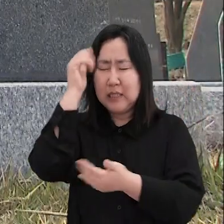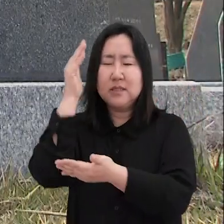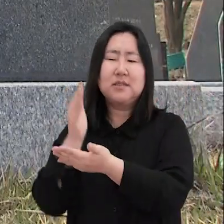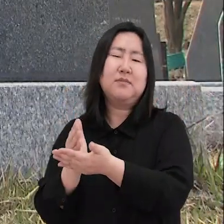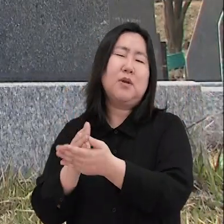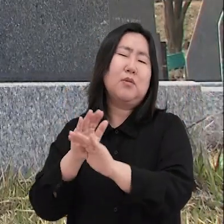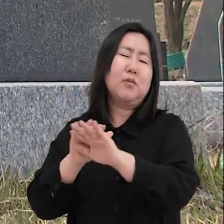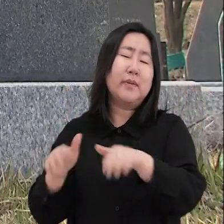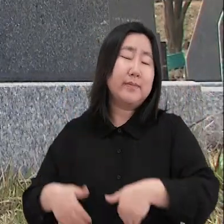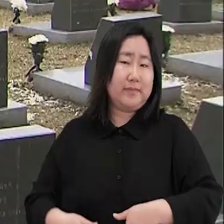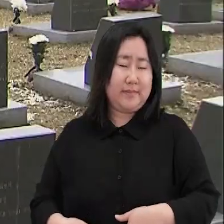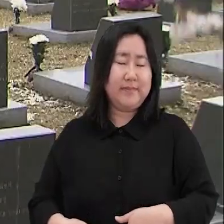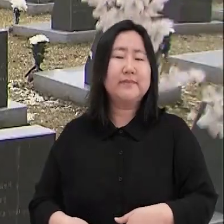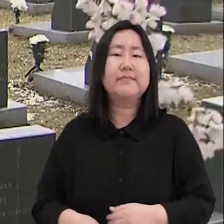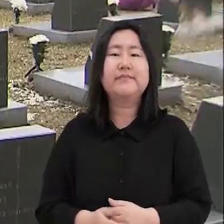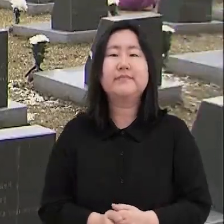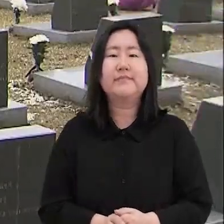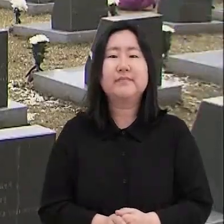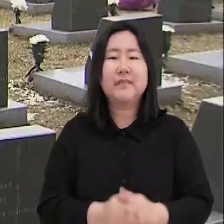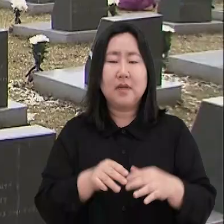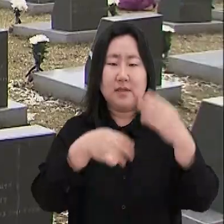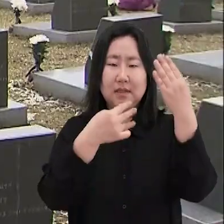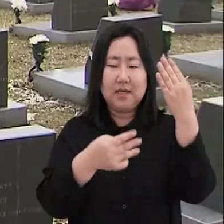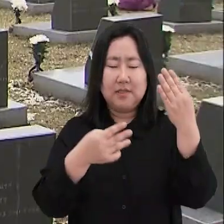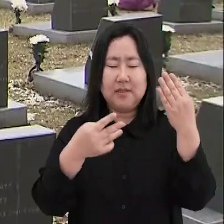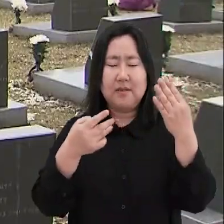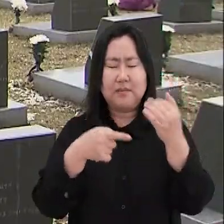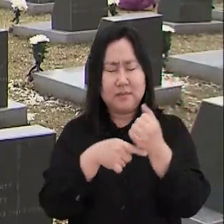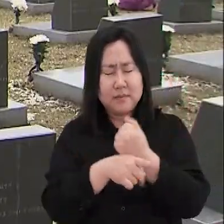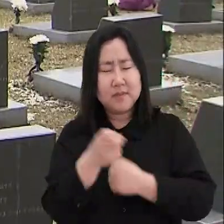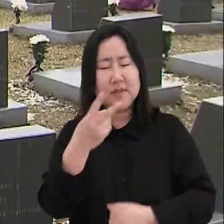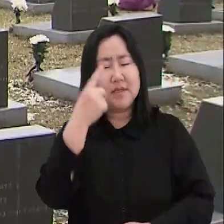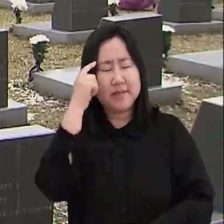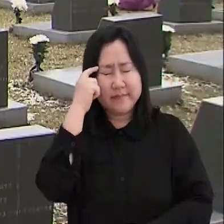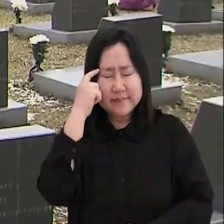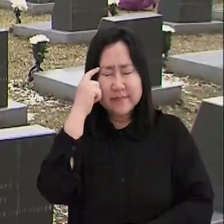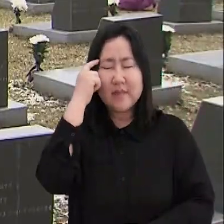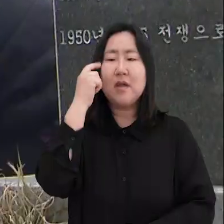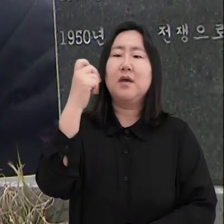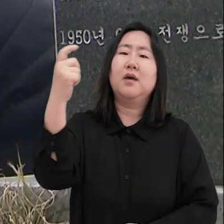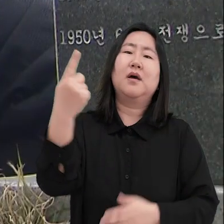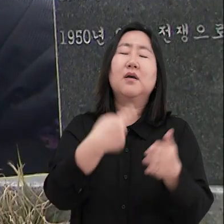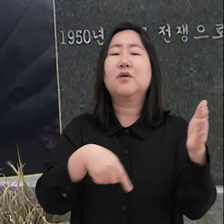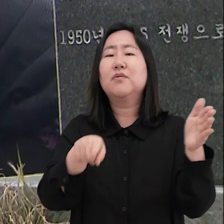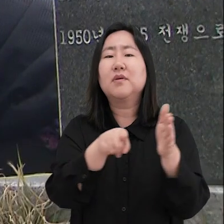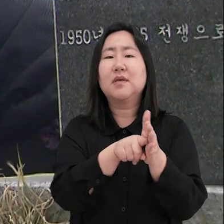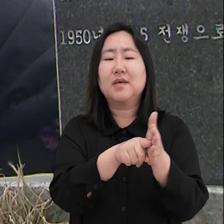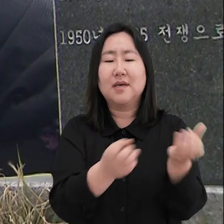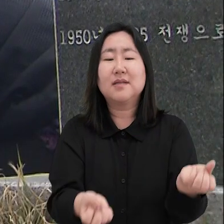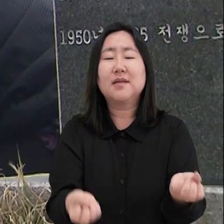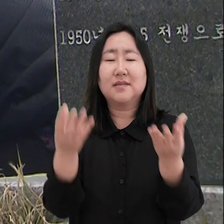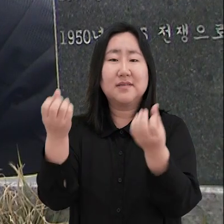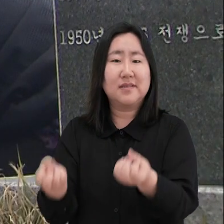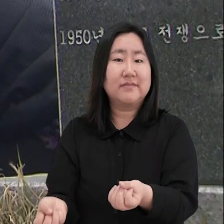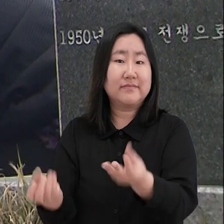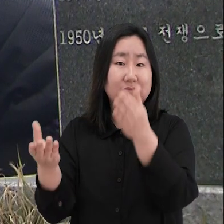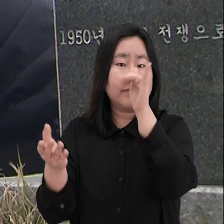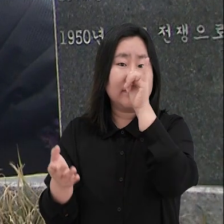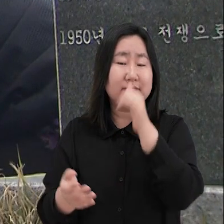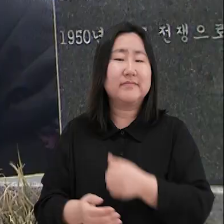과제이기도 한데요 이런 사삼의 의미를 되새기고 추모하기 위한 뜻깊은 행사들이 이어지고